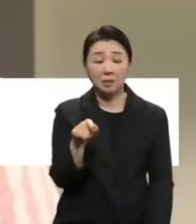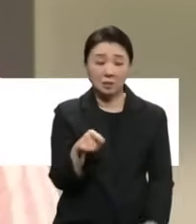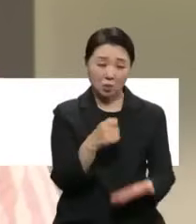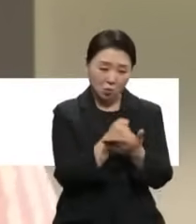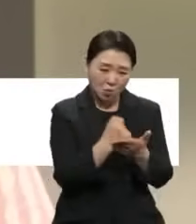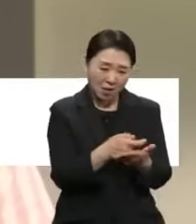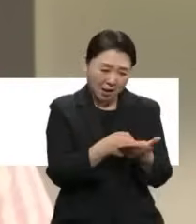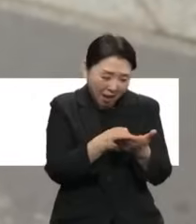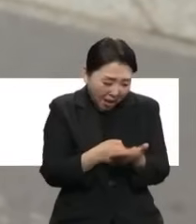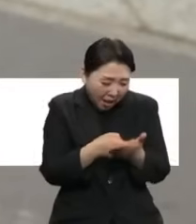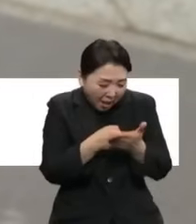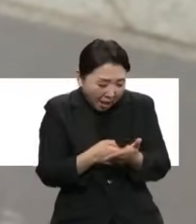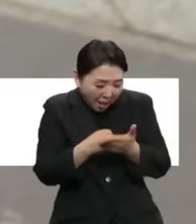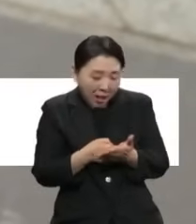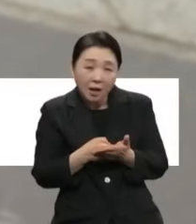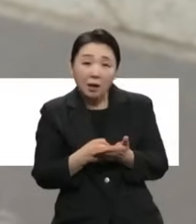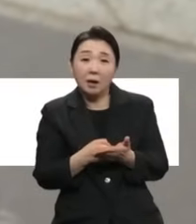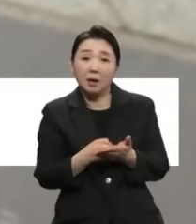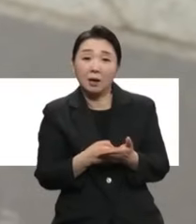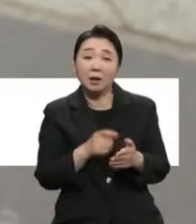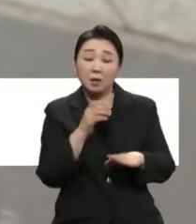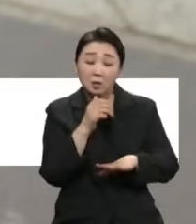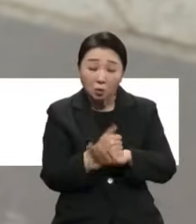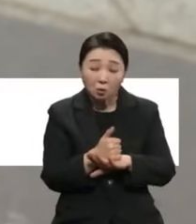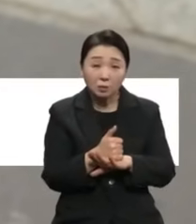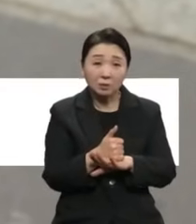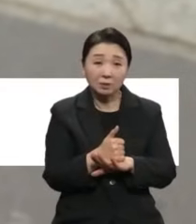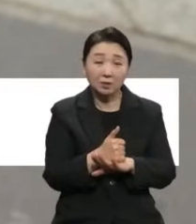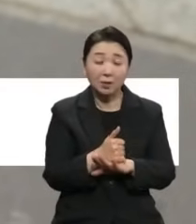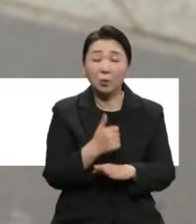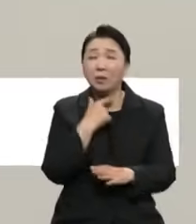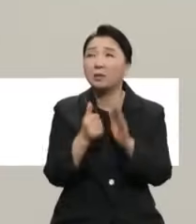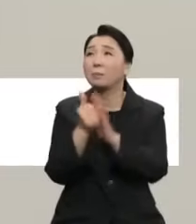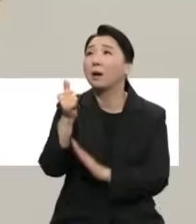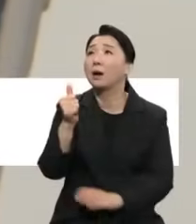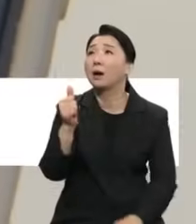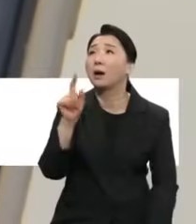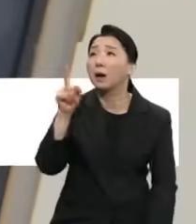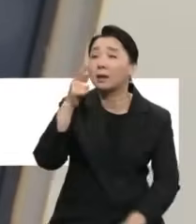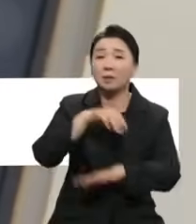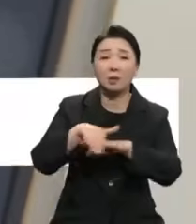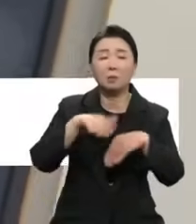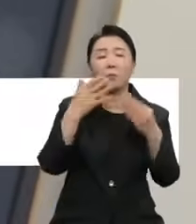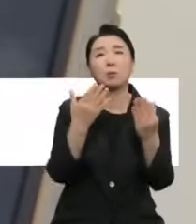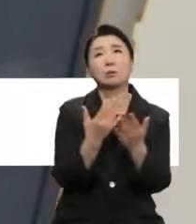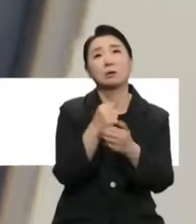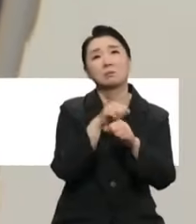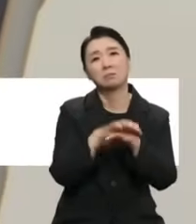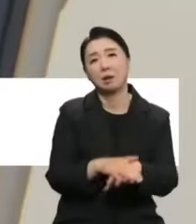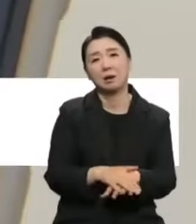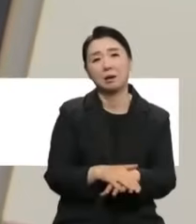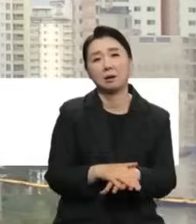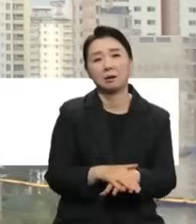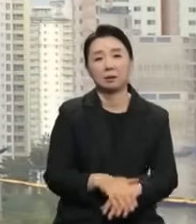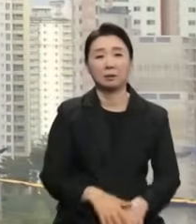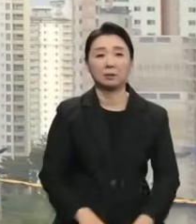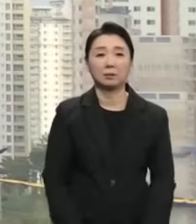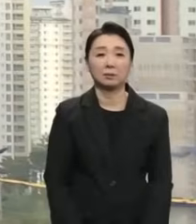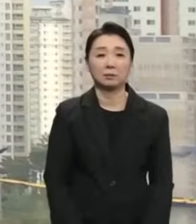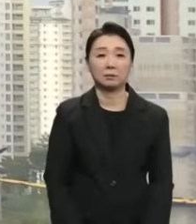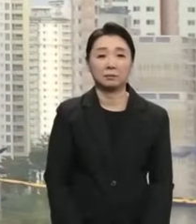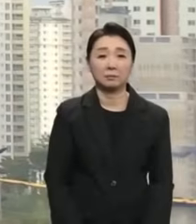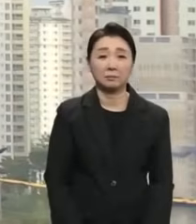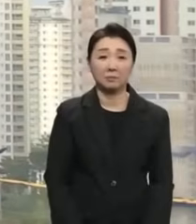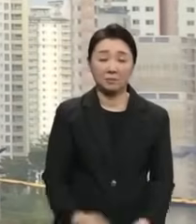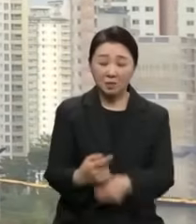통장을 아끼고 아껴서 이분들께서 그동안 그 가지셨던 그 희망, 계획, 모든 것들이 다 하루아침에 무산되는 상황이라. 몇